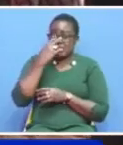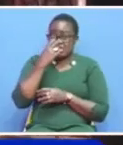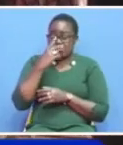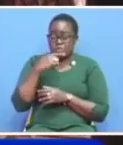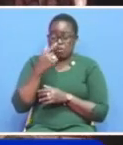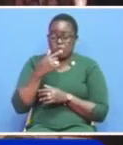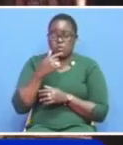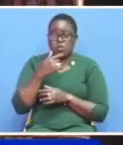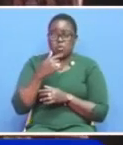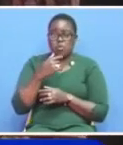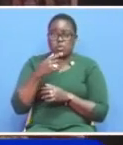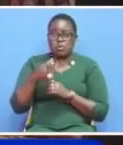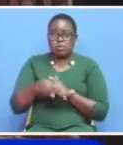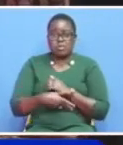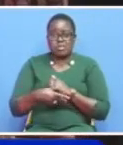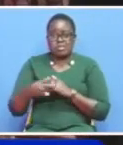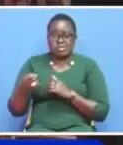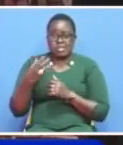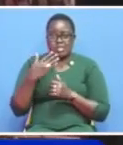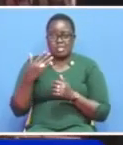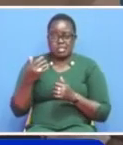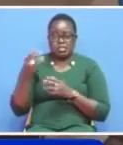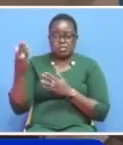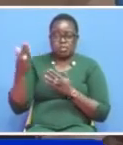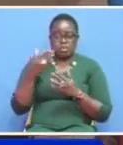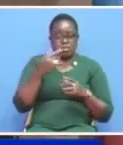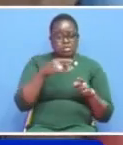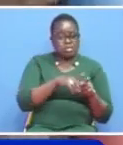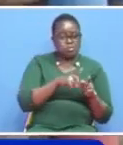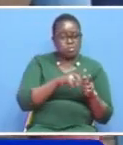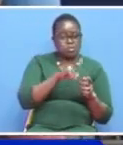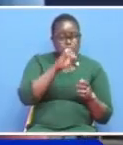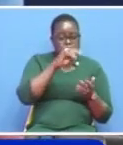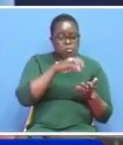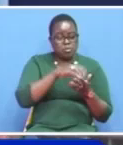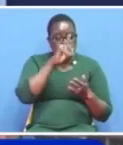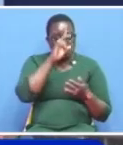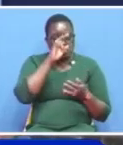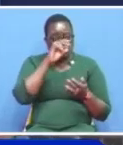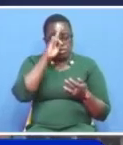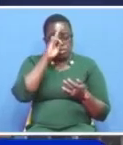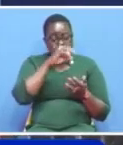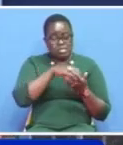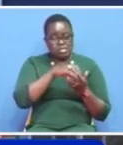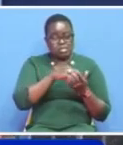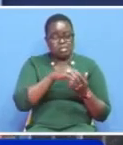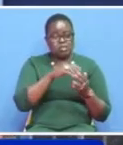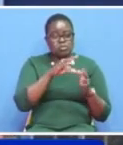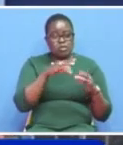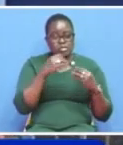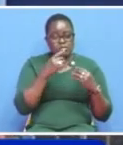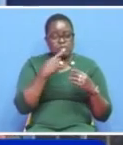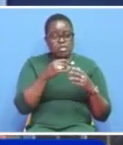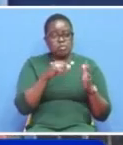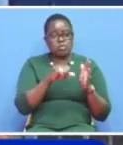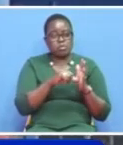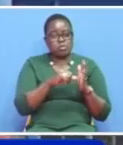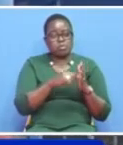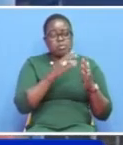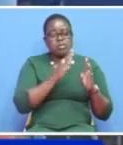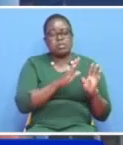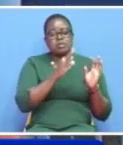alamange ye mali yake na kuvikuwa kiseseni ki na kuiti kila mavitio mo ni maviki ya ulekwa na medhi